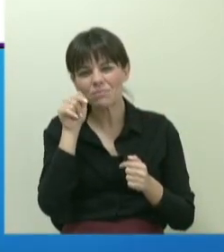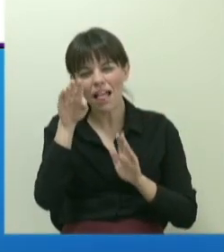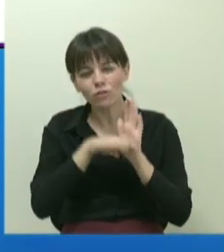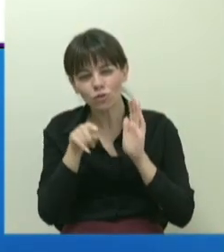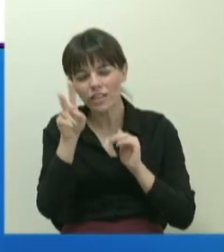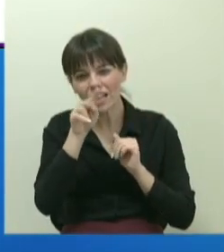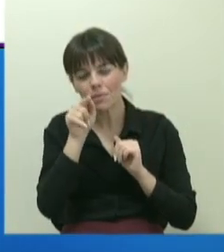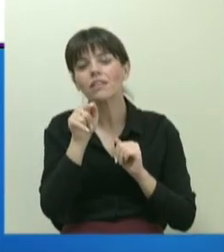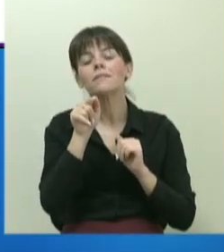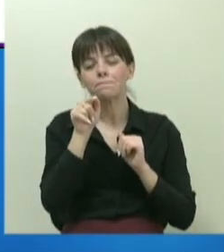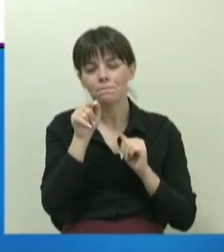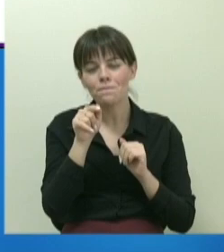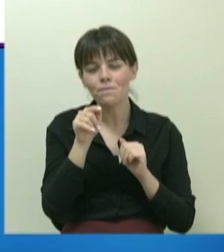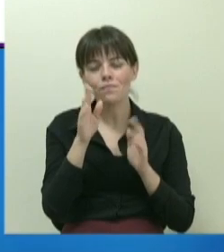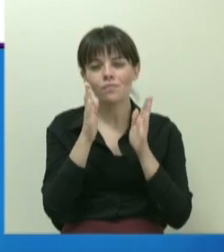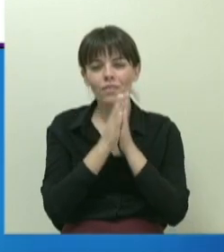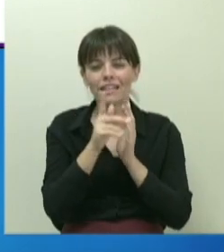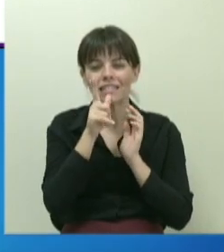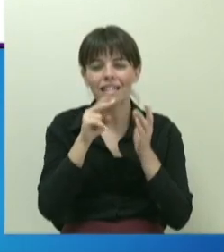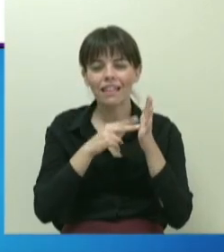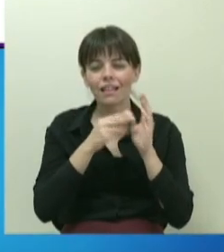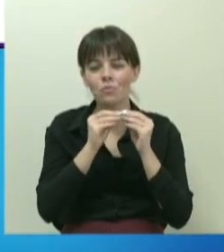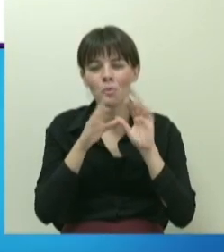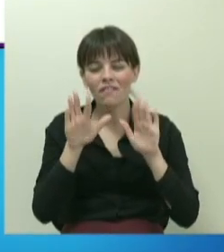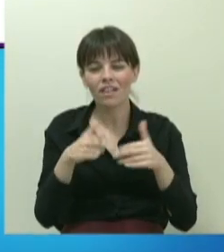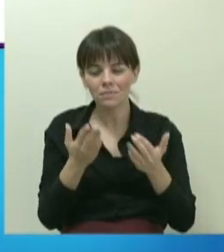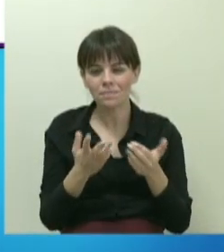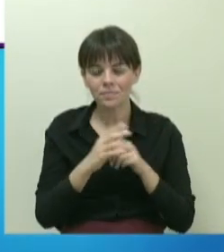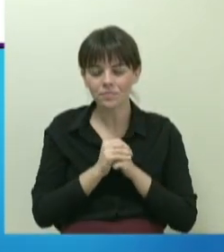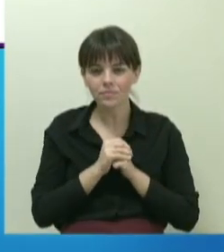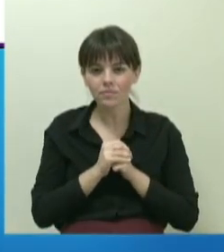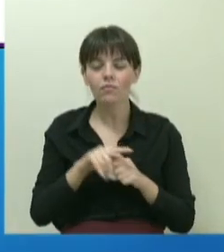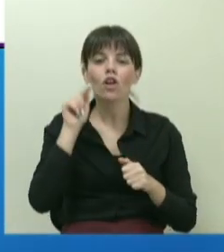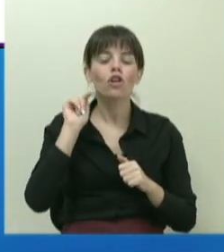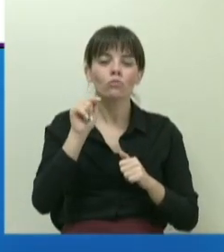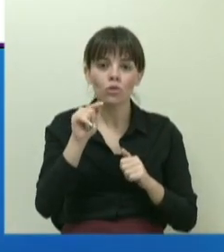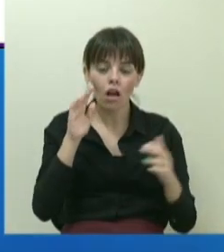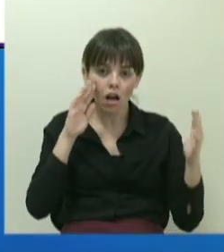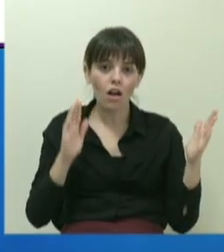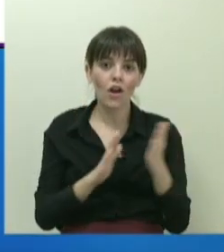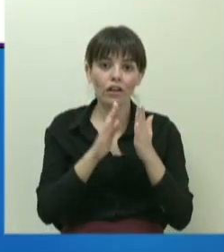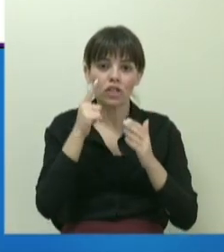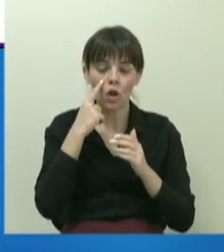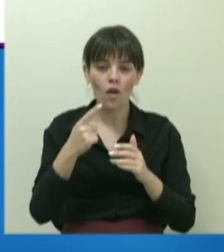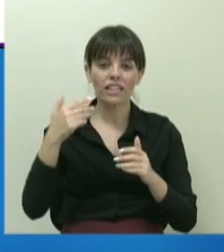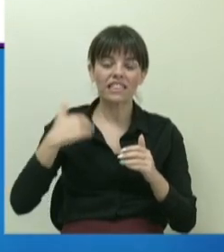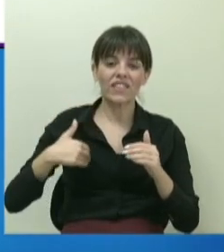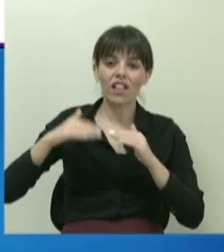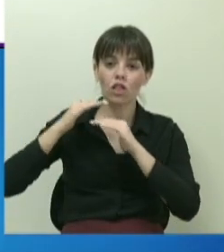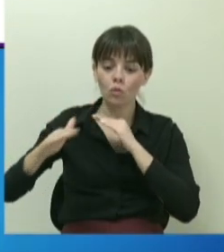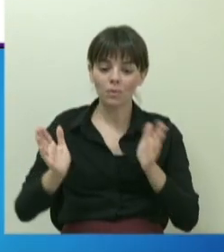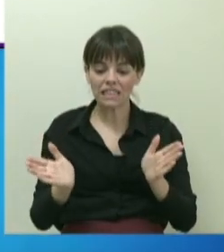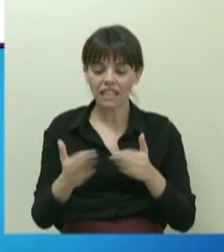Ve yıllar içinde de çok değişen bir şey olmadı. Buna karşılık sivil toplumu,